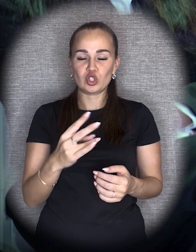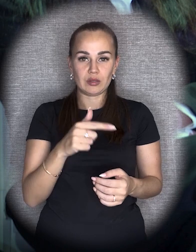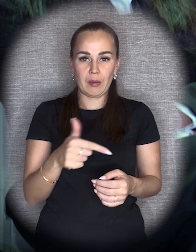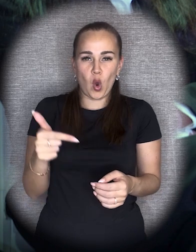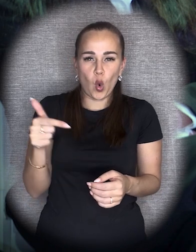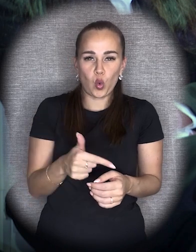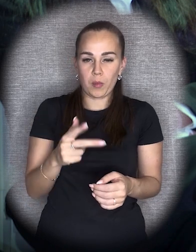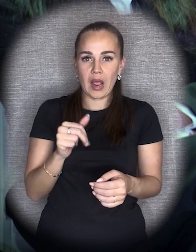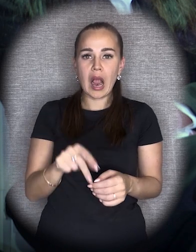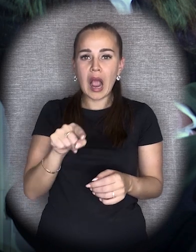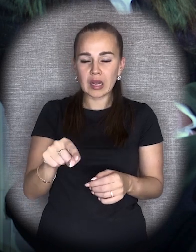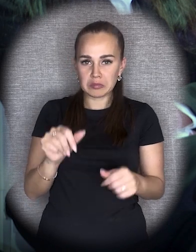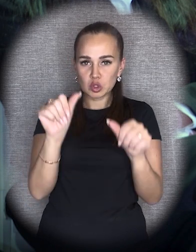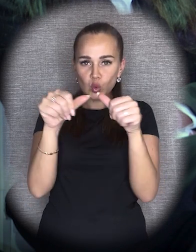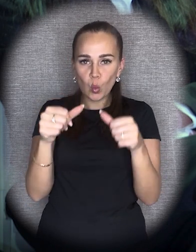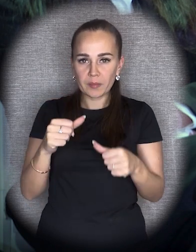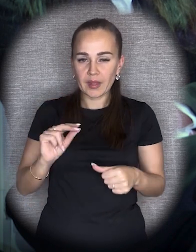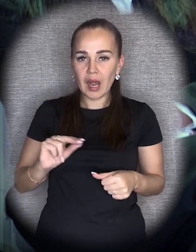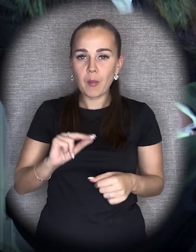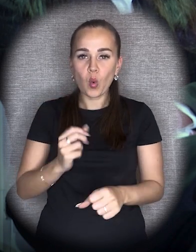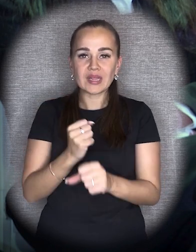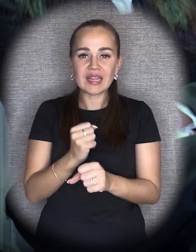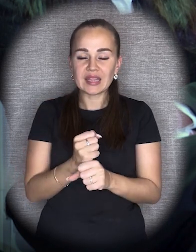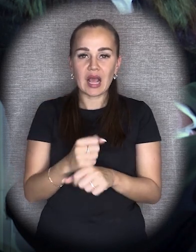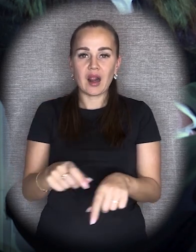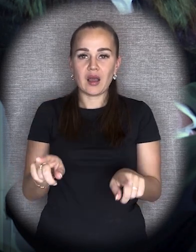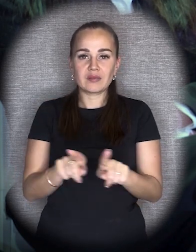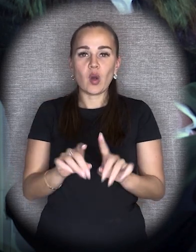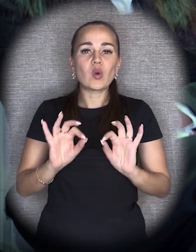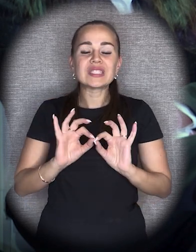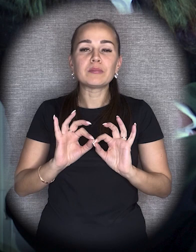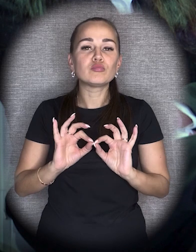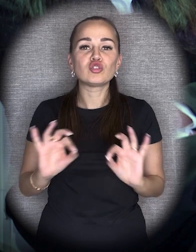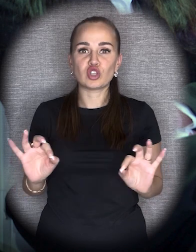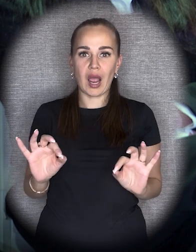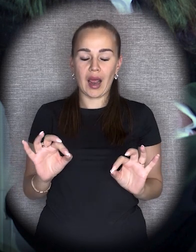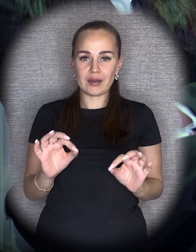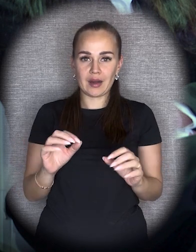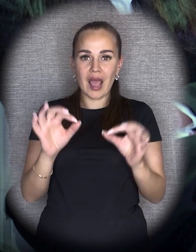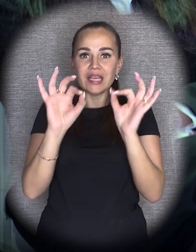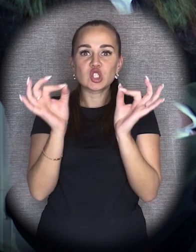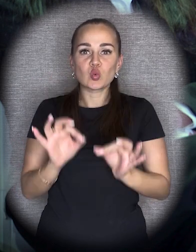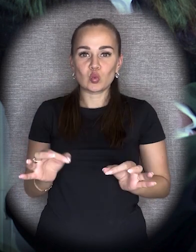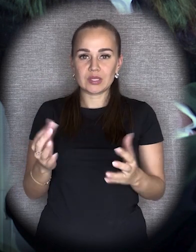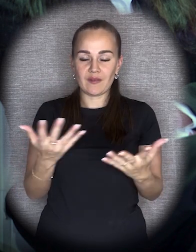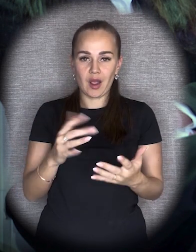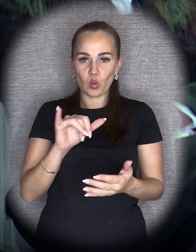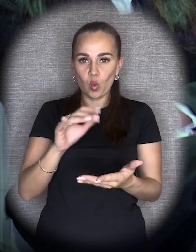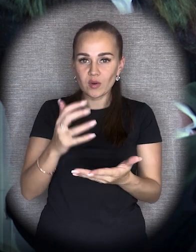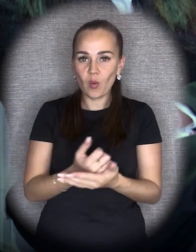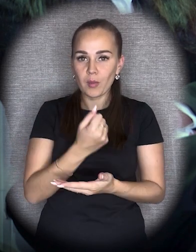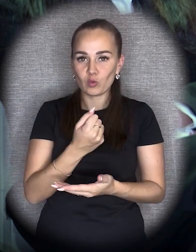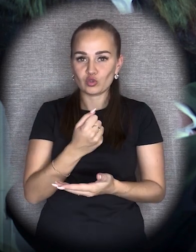такими инструментами скульптор делает то замечательное произведение искусства, которое потом получается.